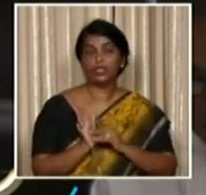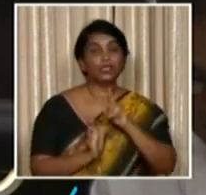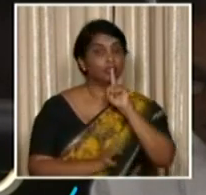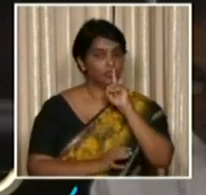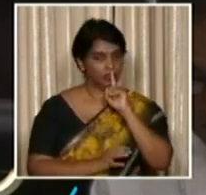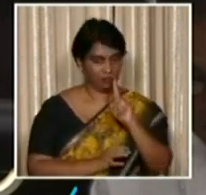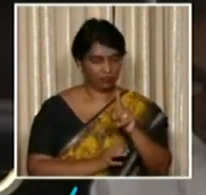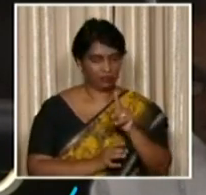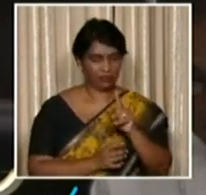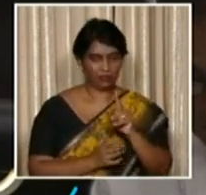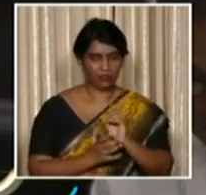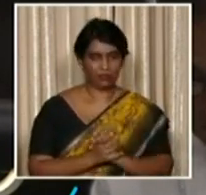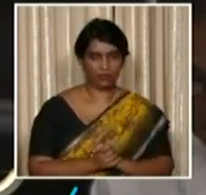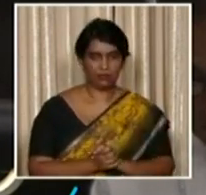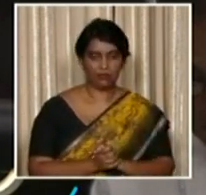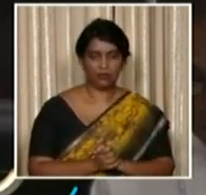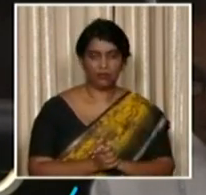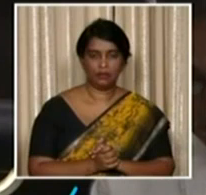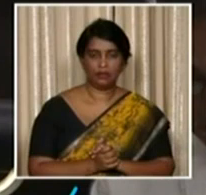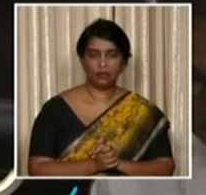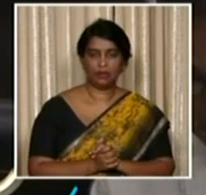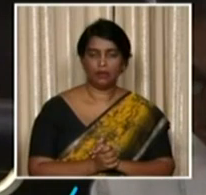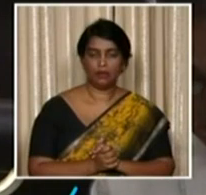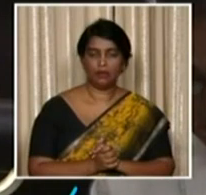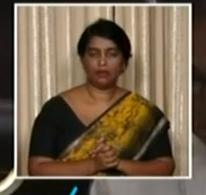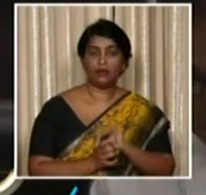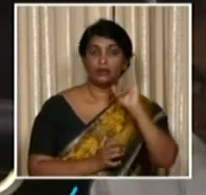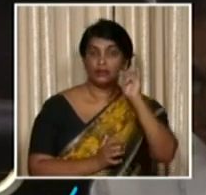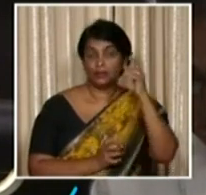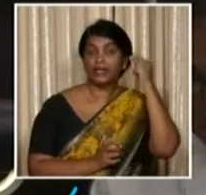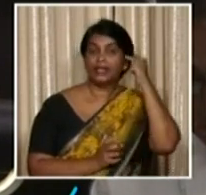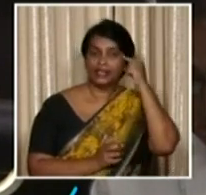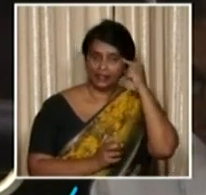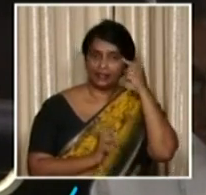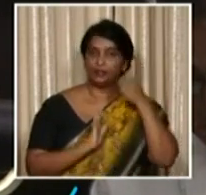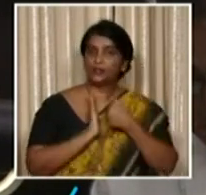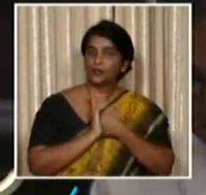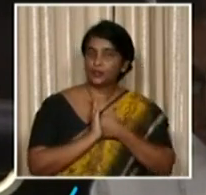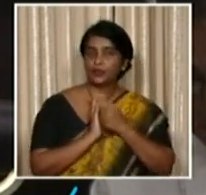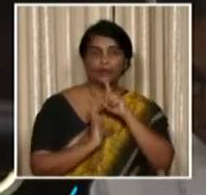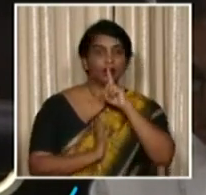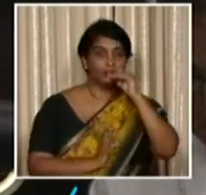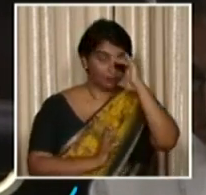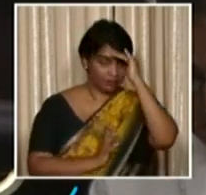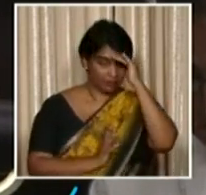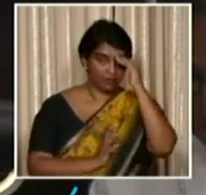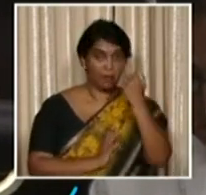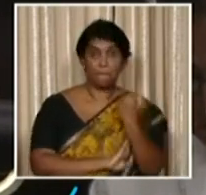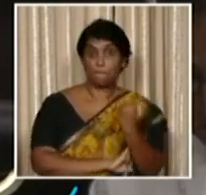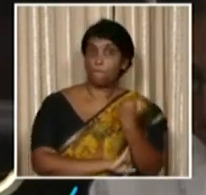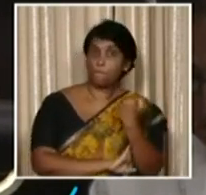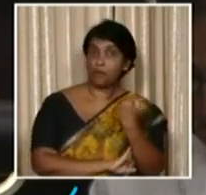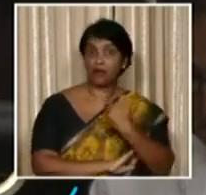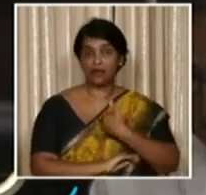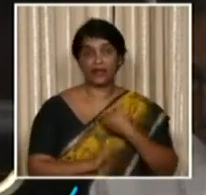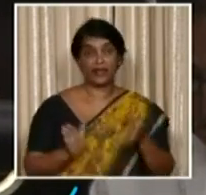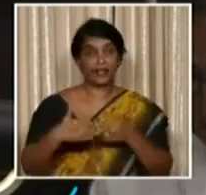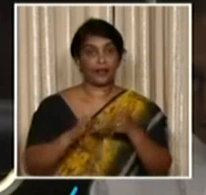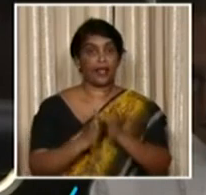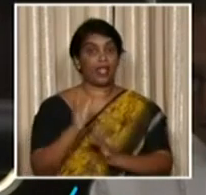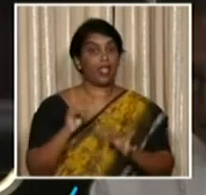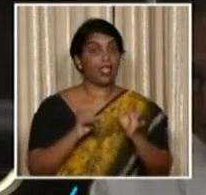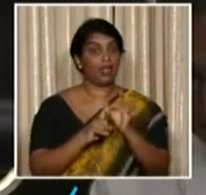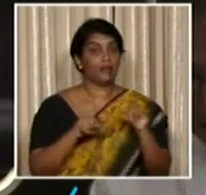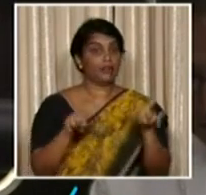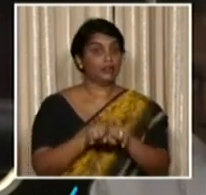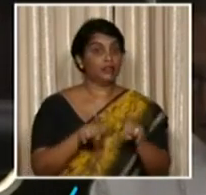කිව්වහම මේ සමහරු හිතනවා ගරු කතානායකතුමා මේ බලයක් තියෙන මේ කැබිනට් ඇමතිකමක් වගේ